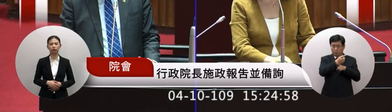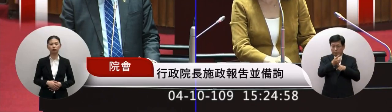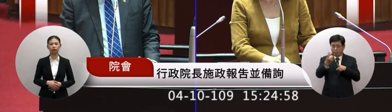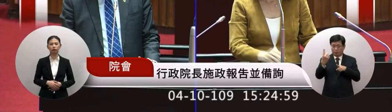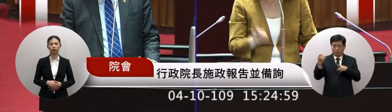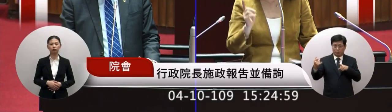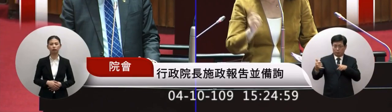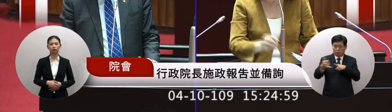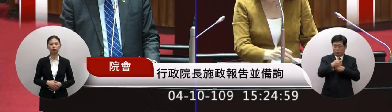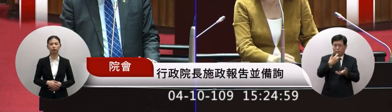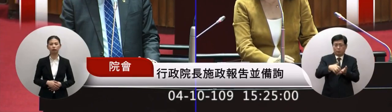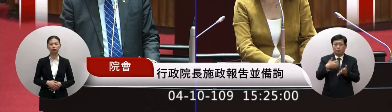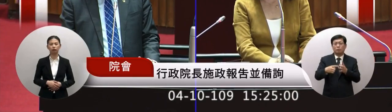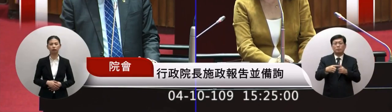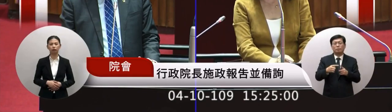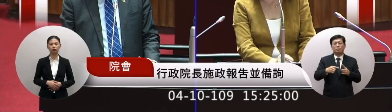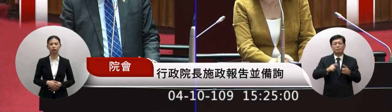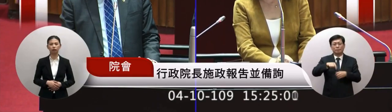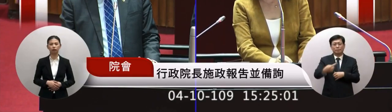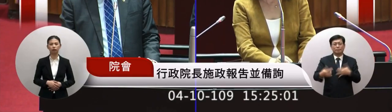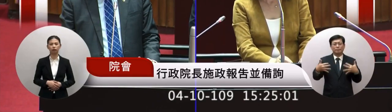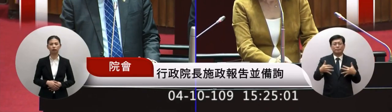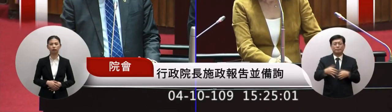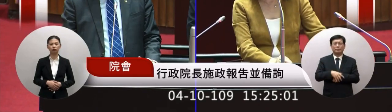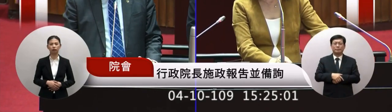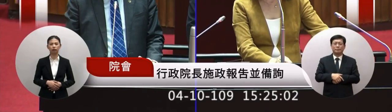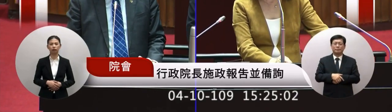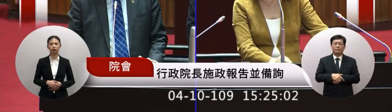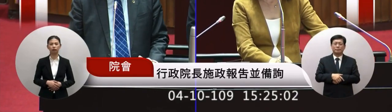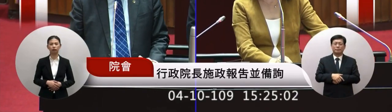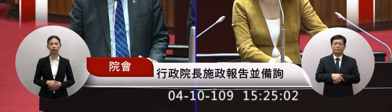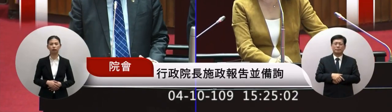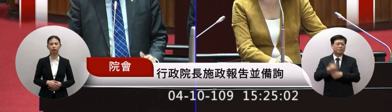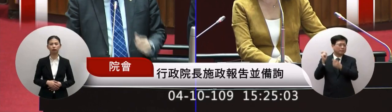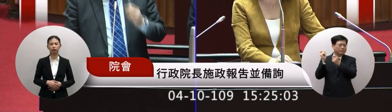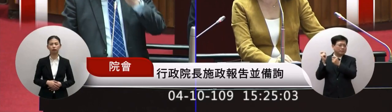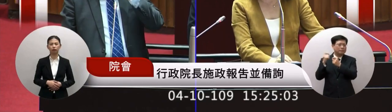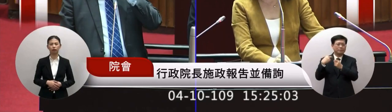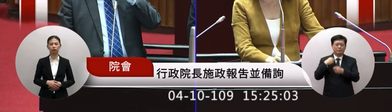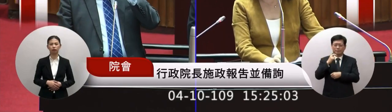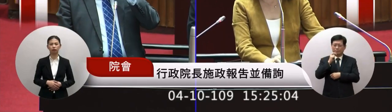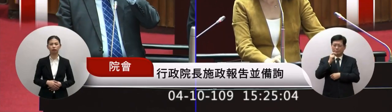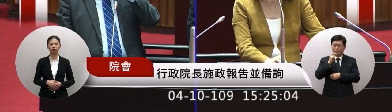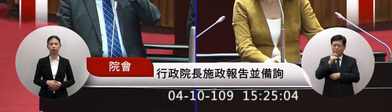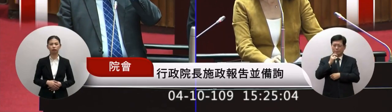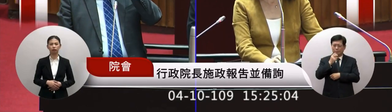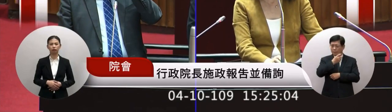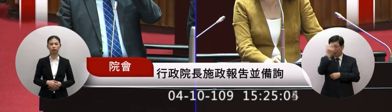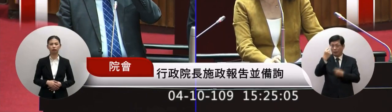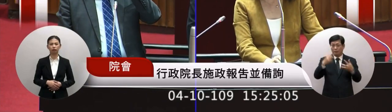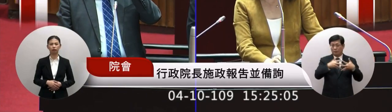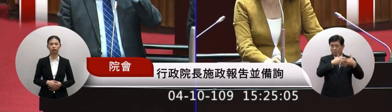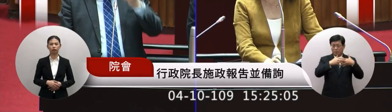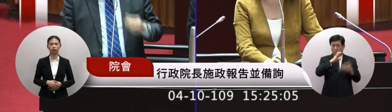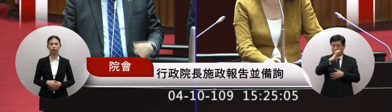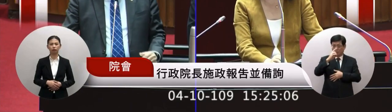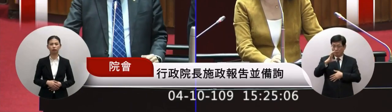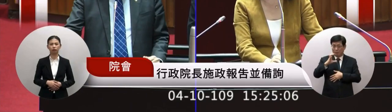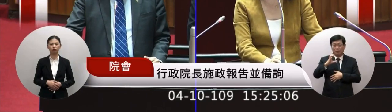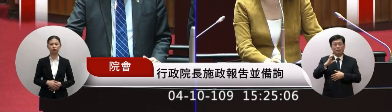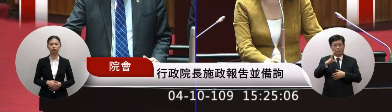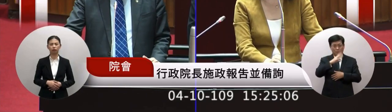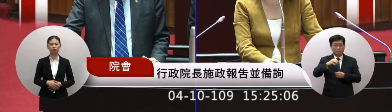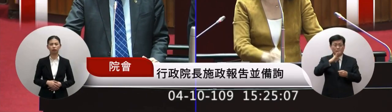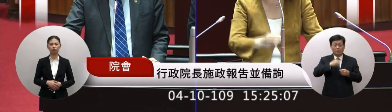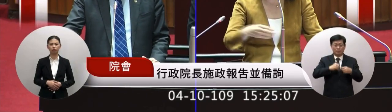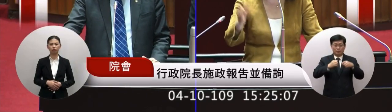人的。好，我们下一个问题呢，是因为最近啊，我们看到就是说，美国 CDC 啊，他把这个